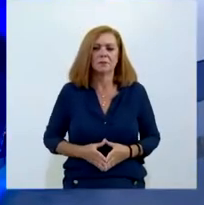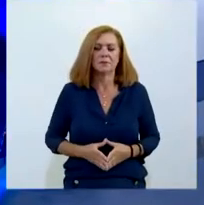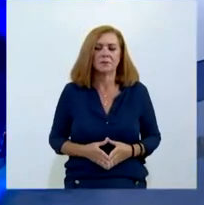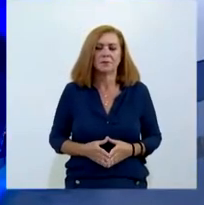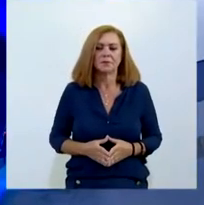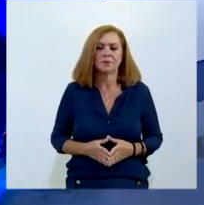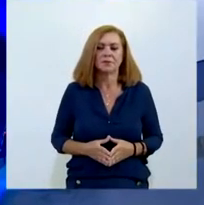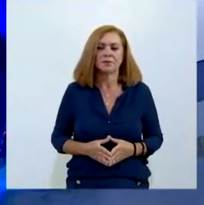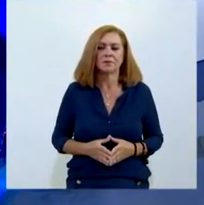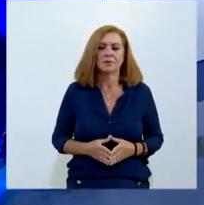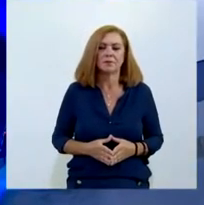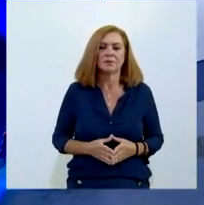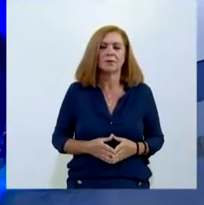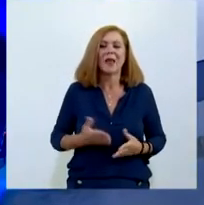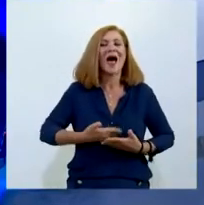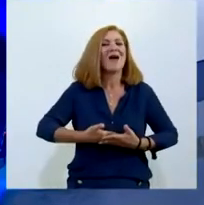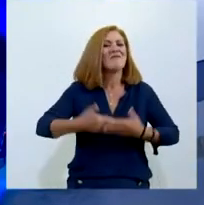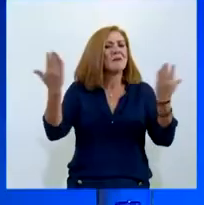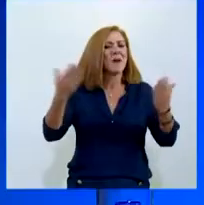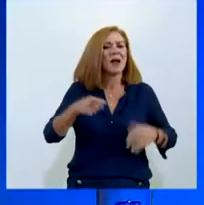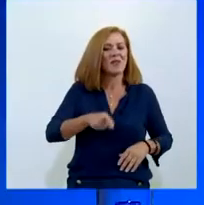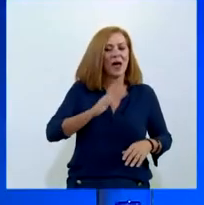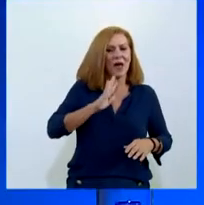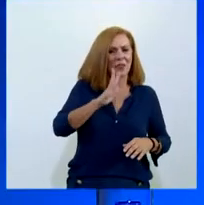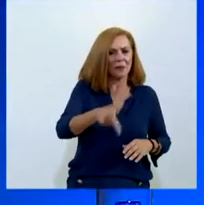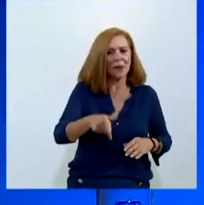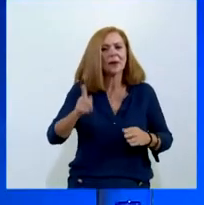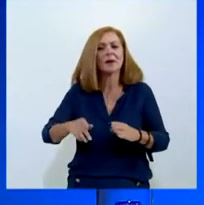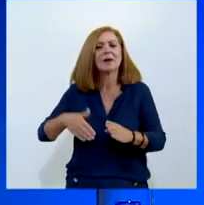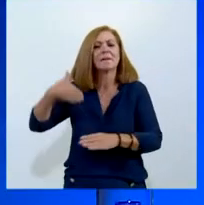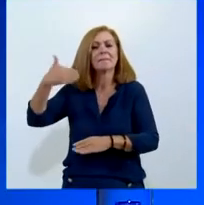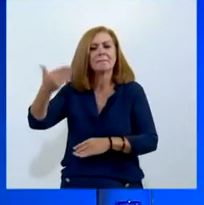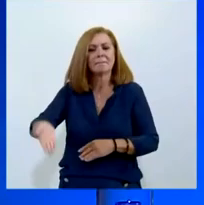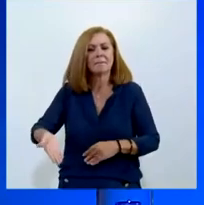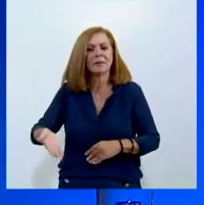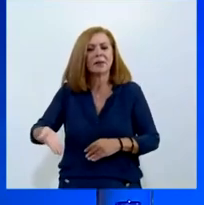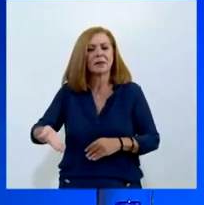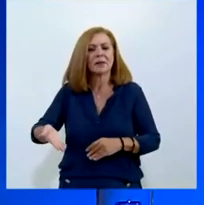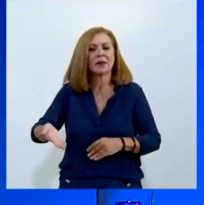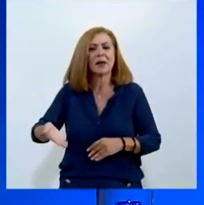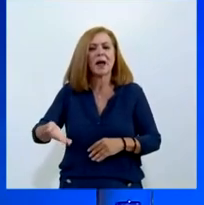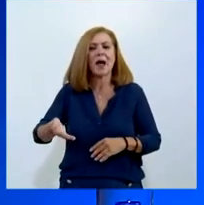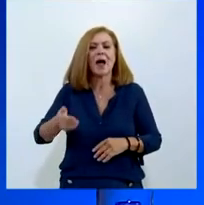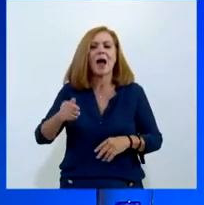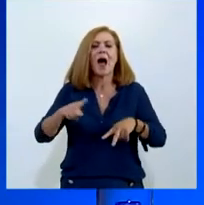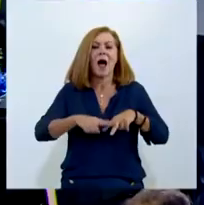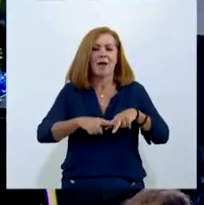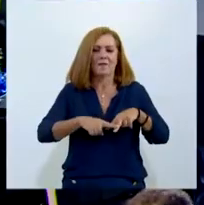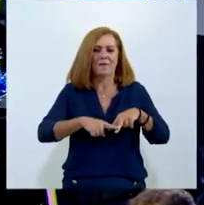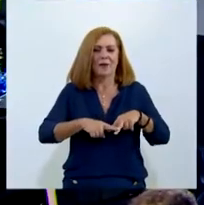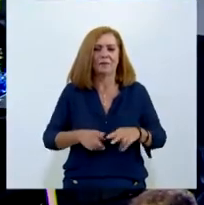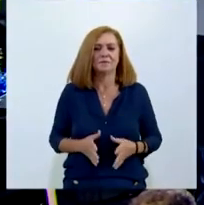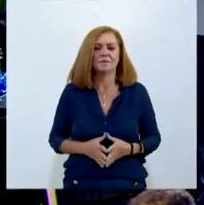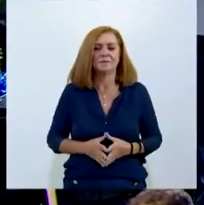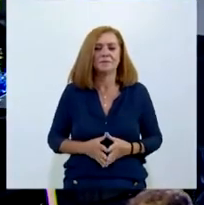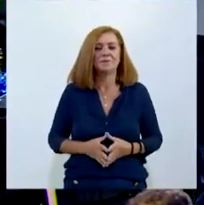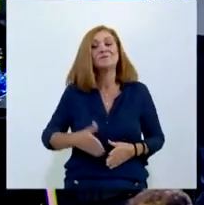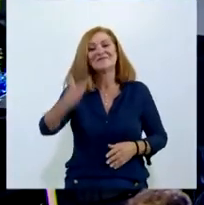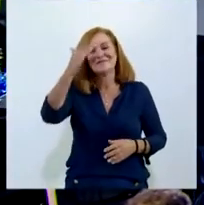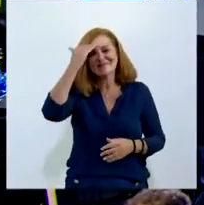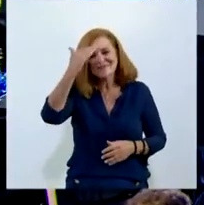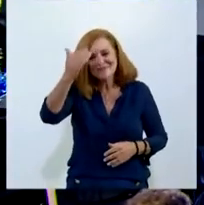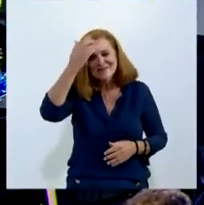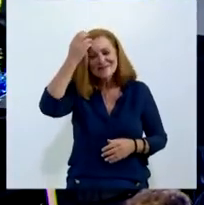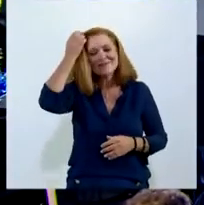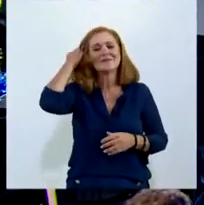Ο Σταύρος Παπαντονίου από την εφημερίδα Καθημερινή και να ετοιμάζεται ο Χρήστος Ανθός Κοσελόγλου από τον Α. Κύριε Πρόεδρε, καλησπέρα.